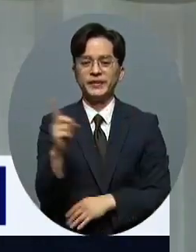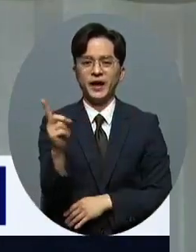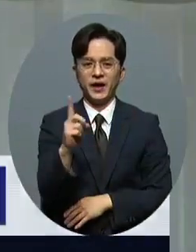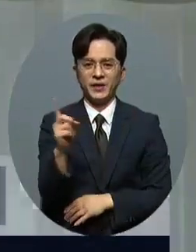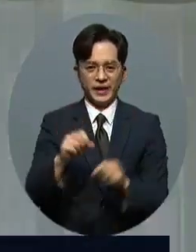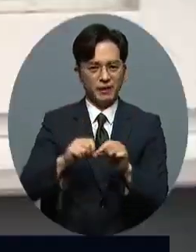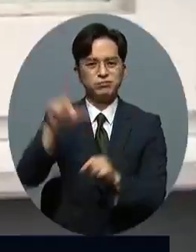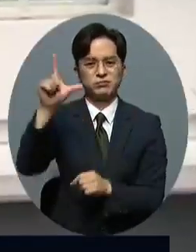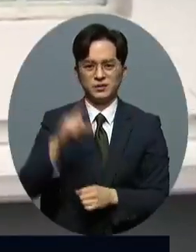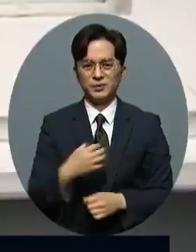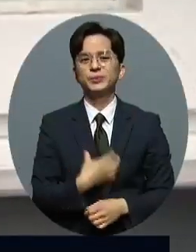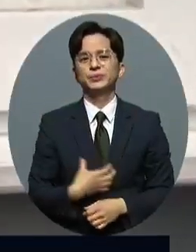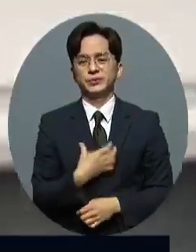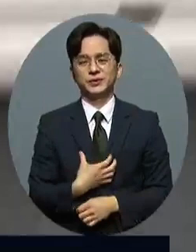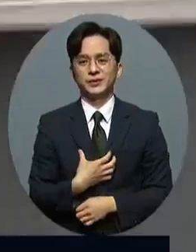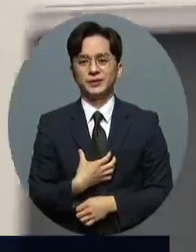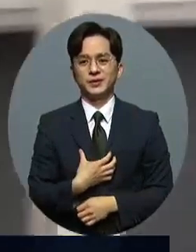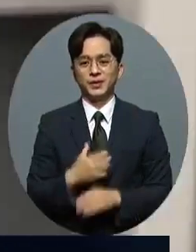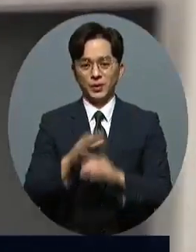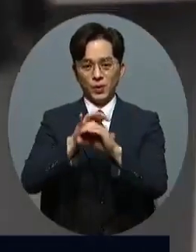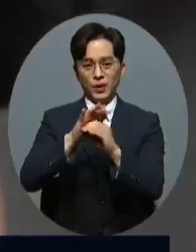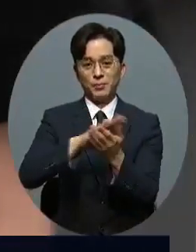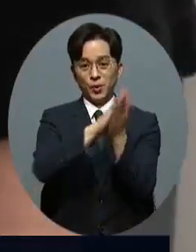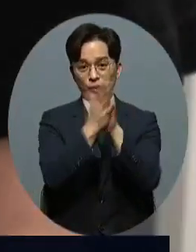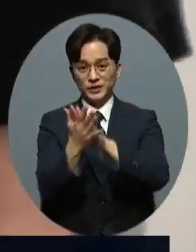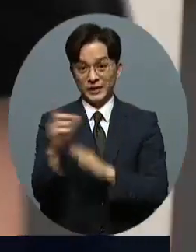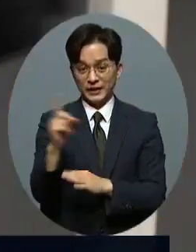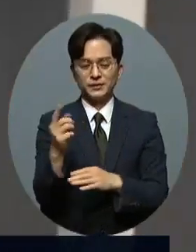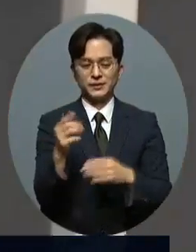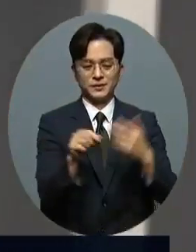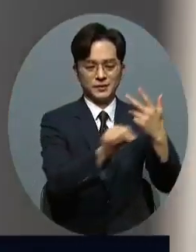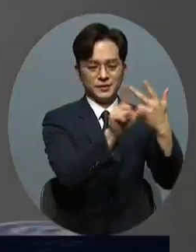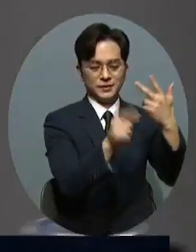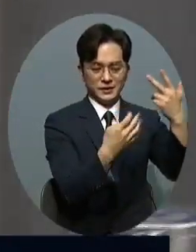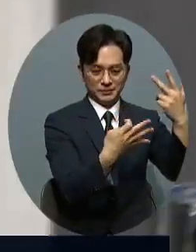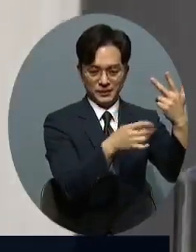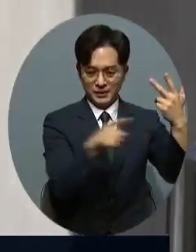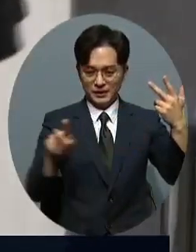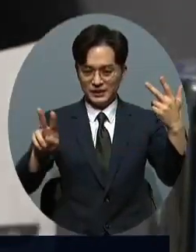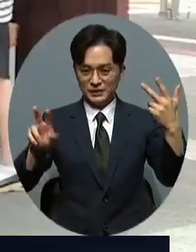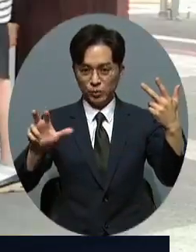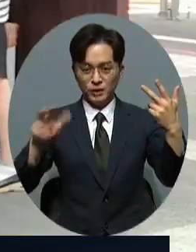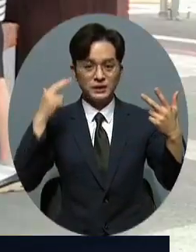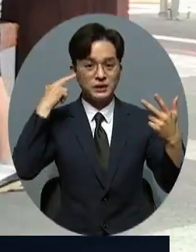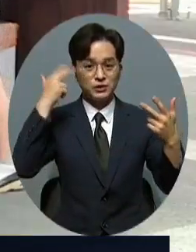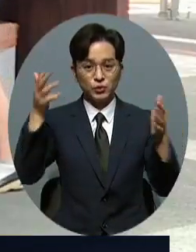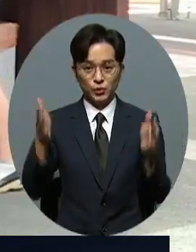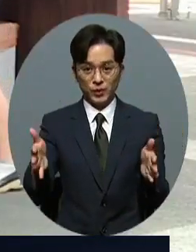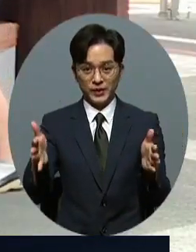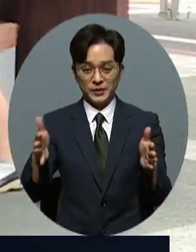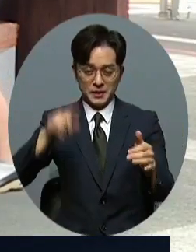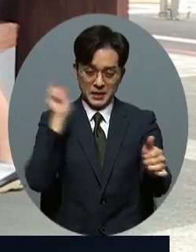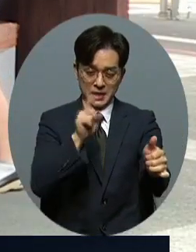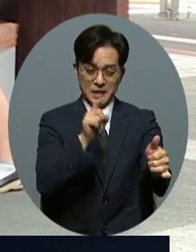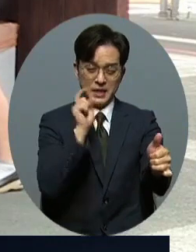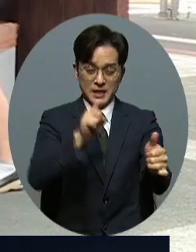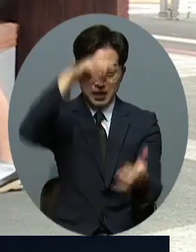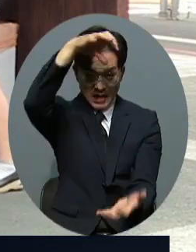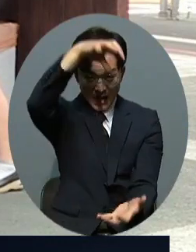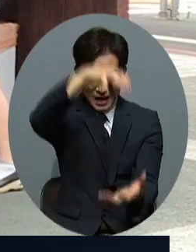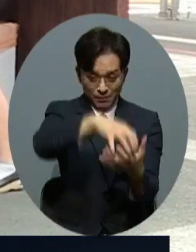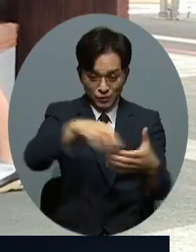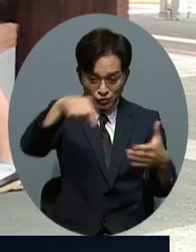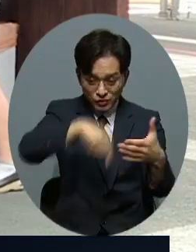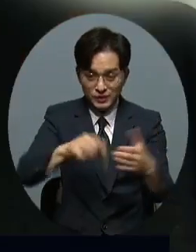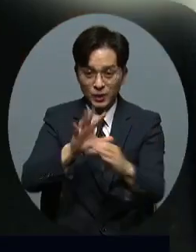높다는 점입니다. 델타 변이 검출률은 지난 14일에서 25일까지 발생한 확진자들 가운데